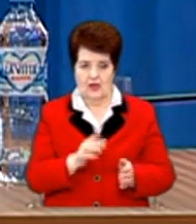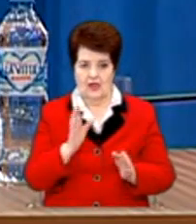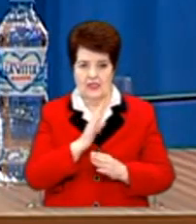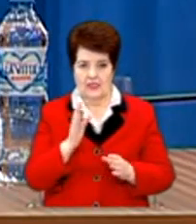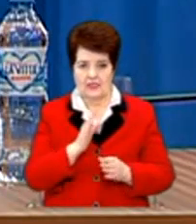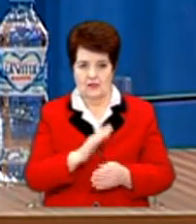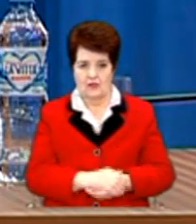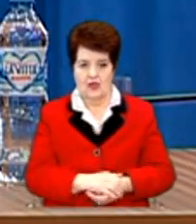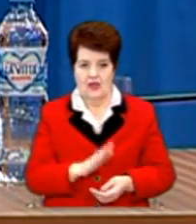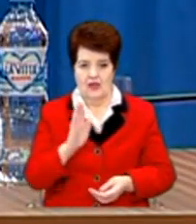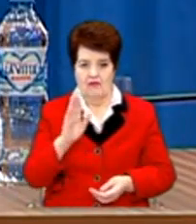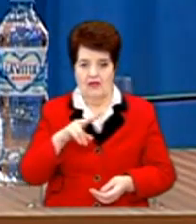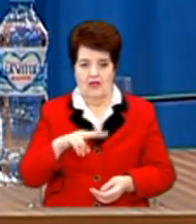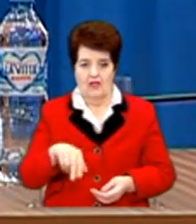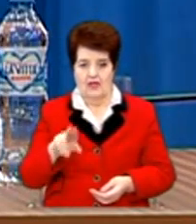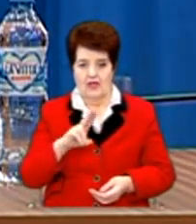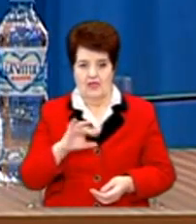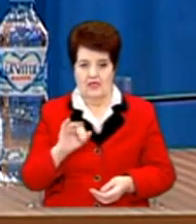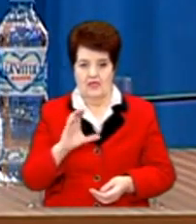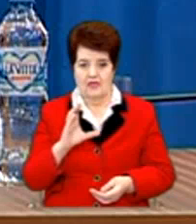destinația dânsului Vladivostok, dacă nu mă înșel.